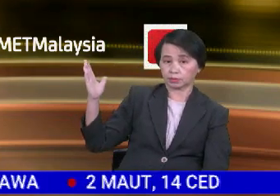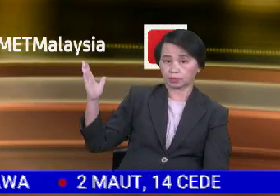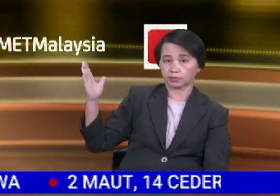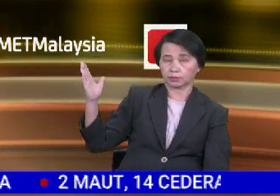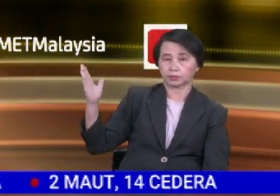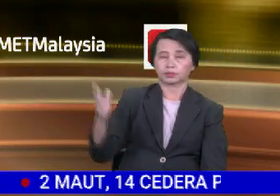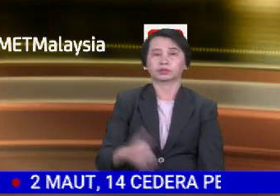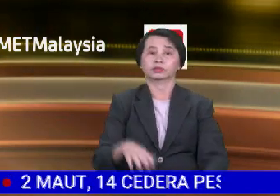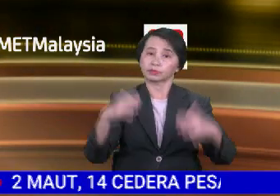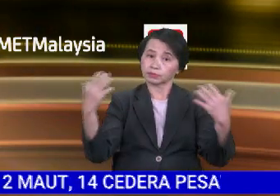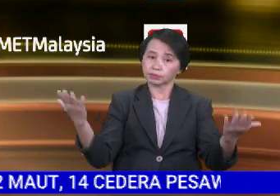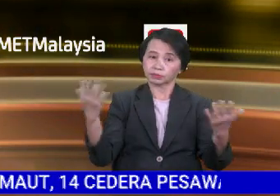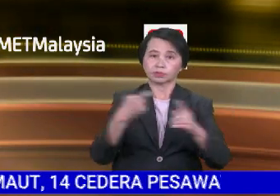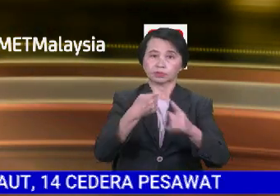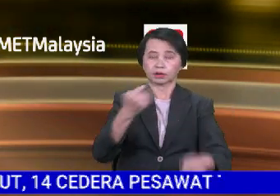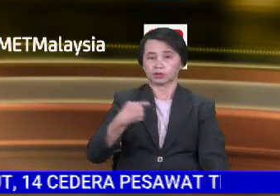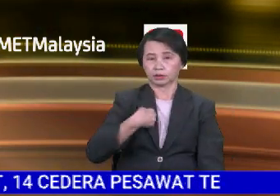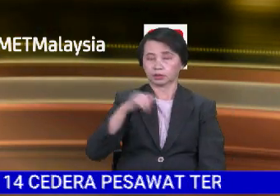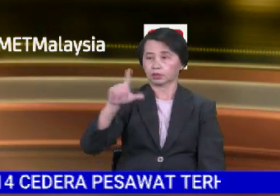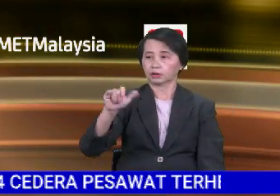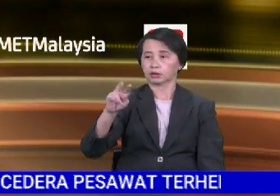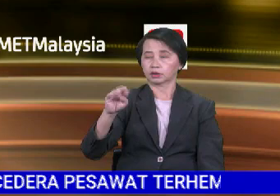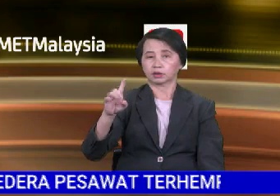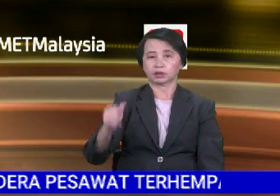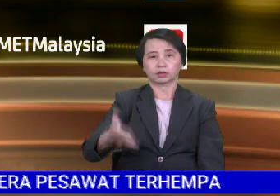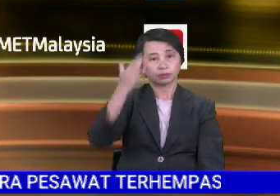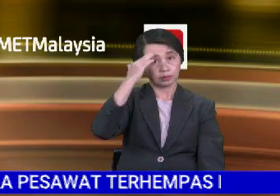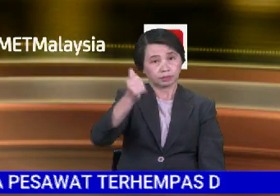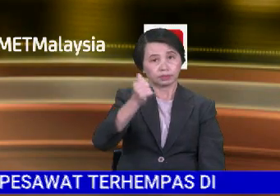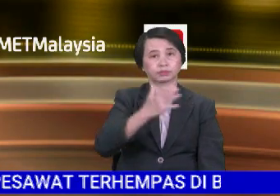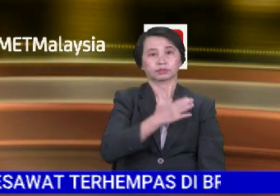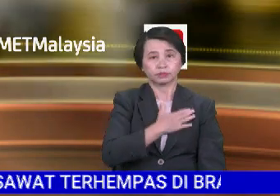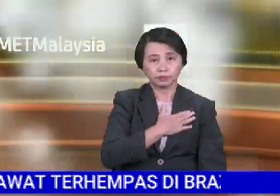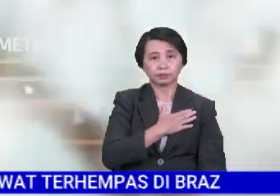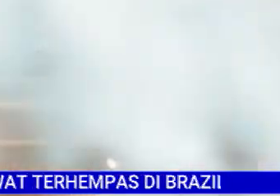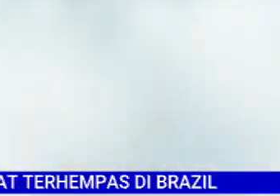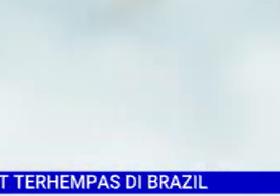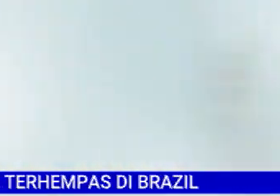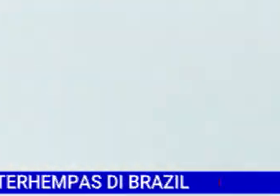rasmi jabatan. Sekian sahaja dari saya, Linda Hanif. Assalamualaikum dan salam sejahtera.